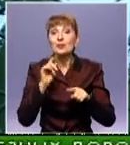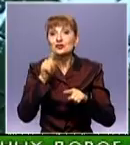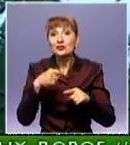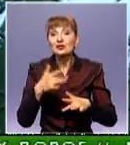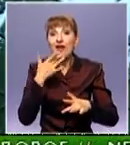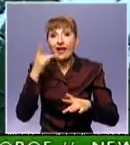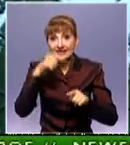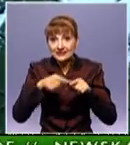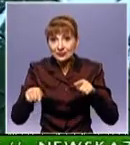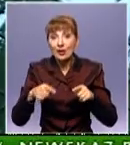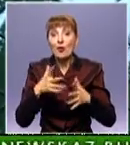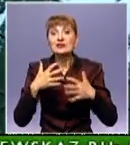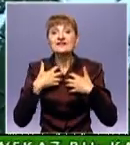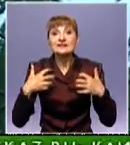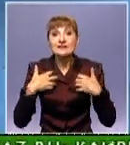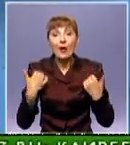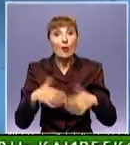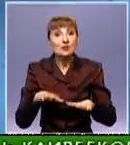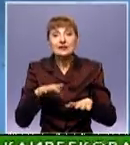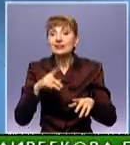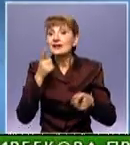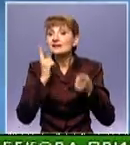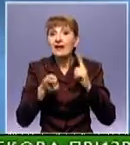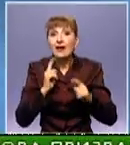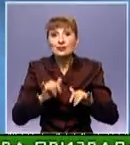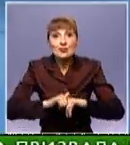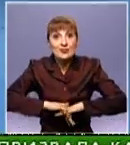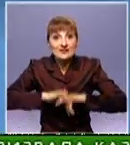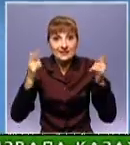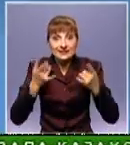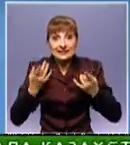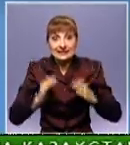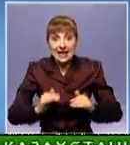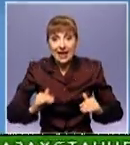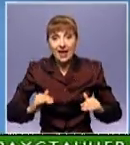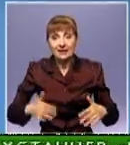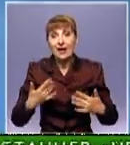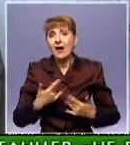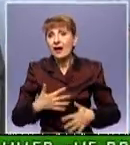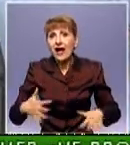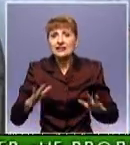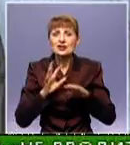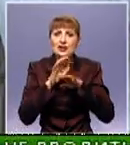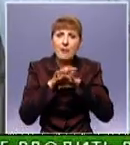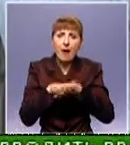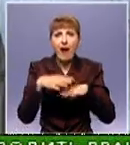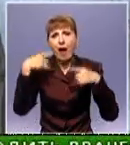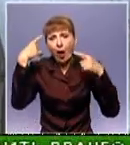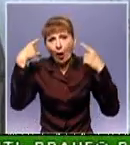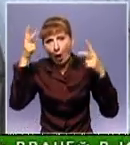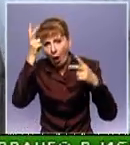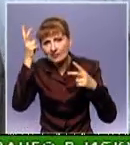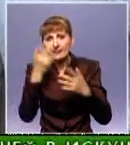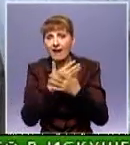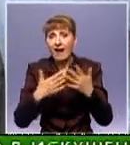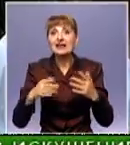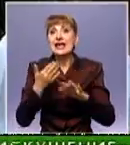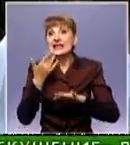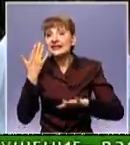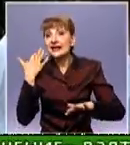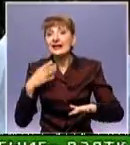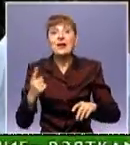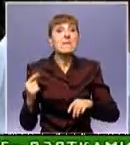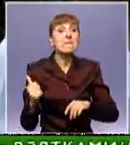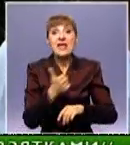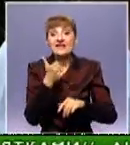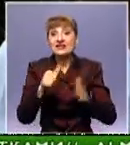этот летний сезон зверинец ознаменовался настоящим бэби-бумом. Родились волчата, оленята, черепашата и козлята. Несколько дней назад на свет появился